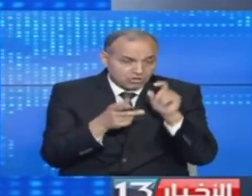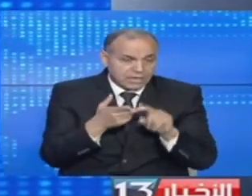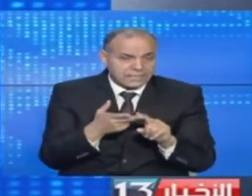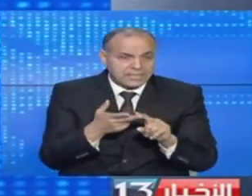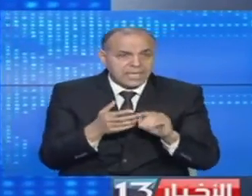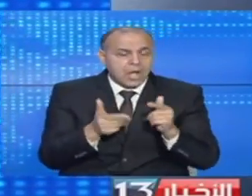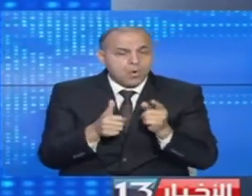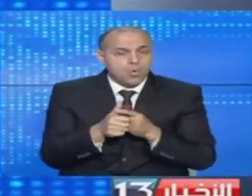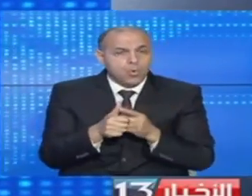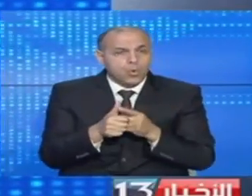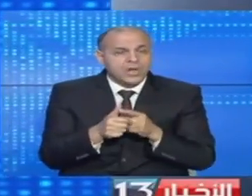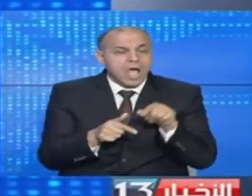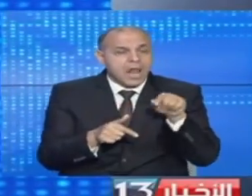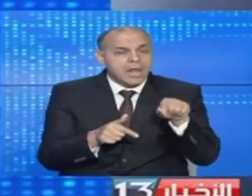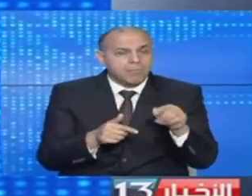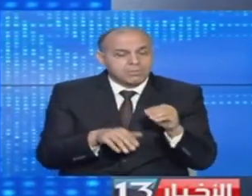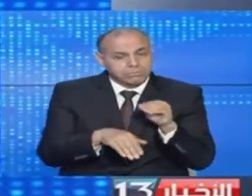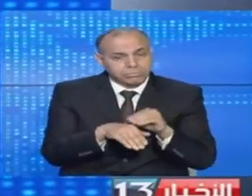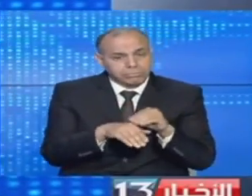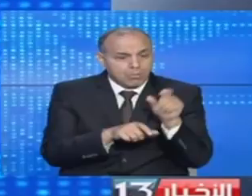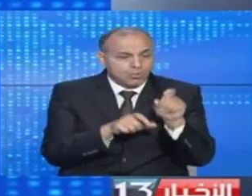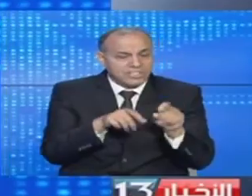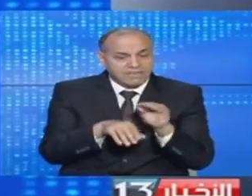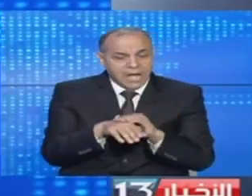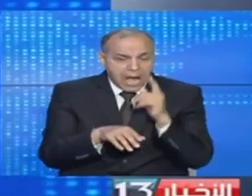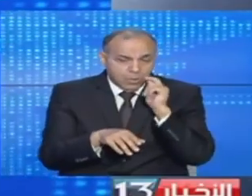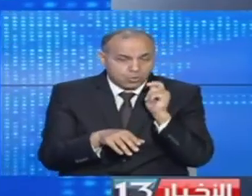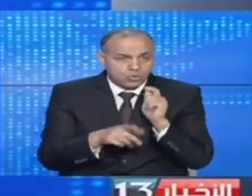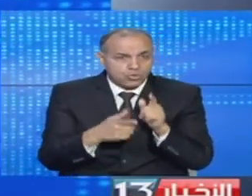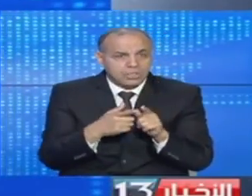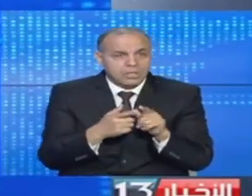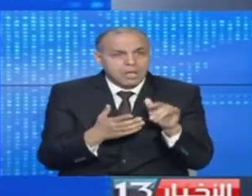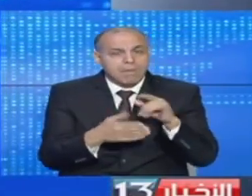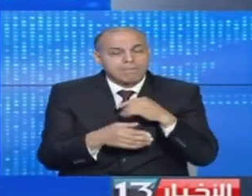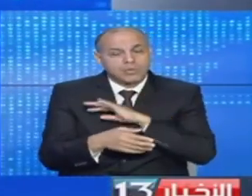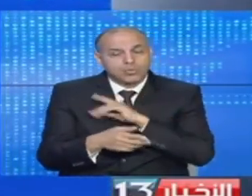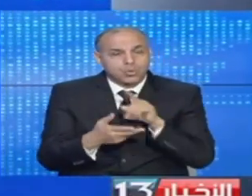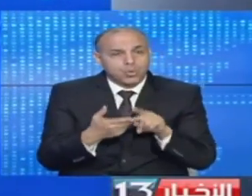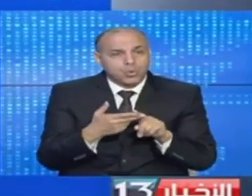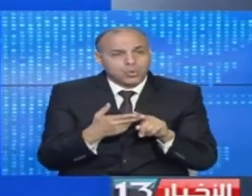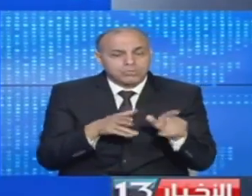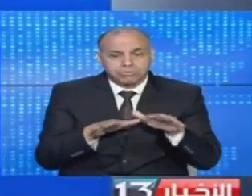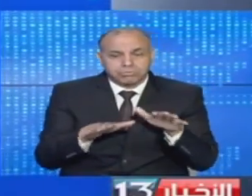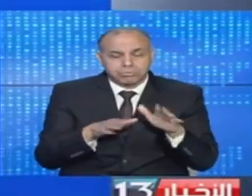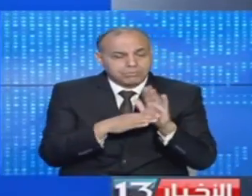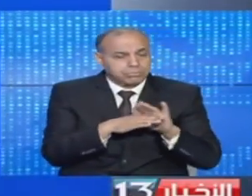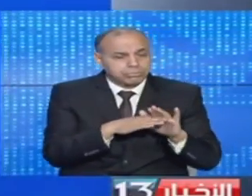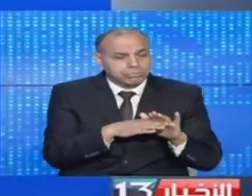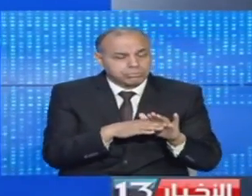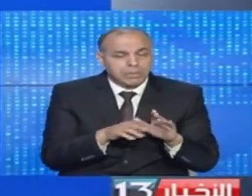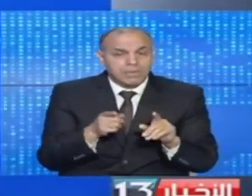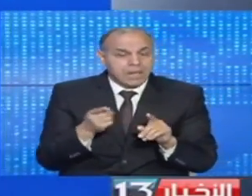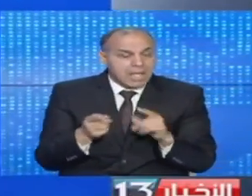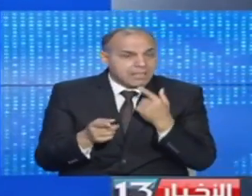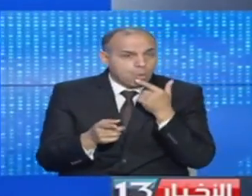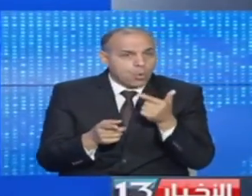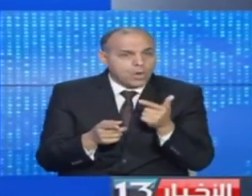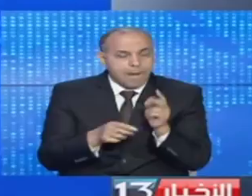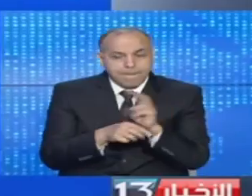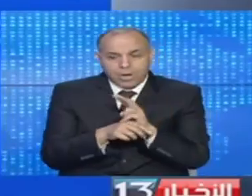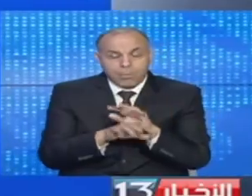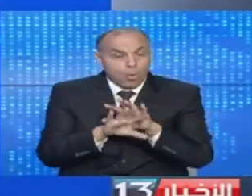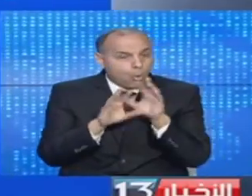من ابرزها ضروره اعلام المسافرين من قبل المصالح المختصه بالتدابير الوقائيه المتخذه لمراقبه